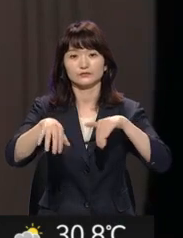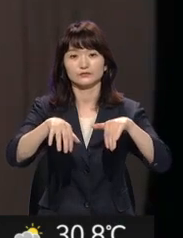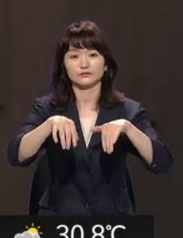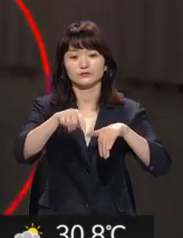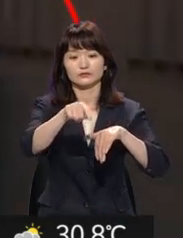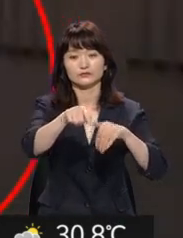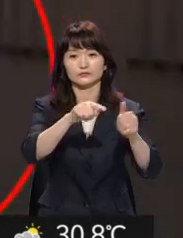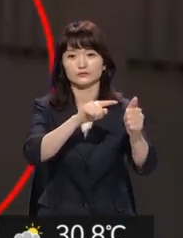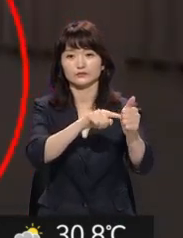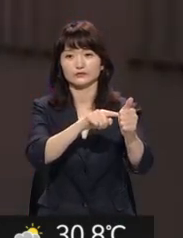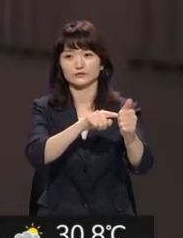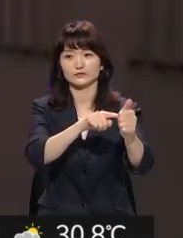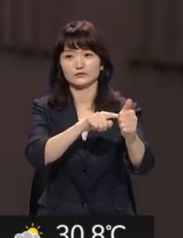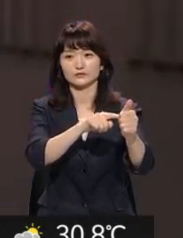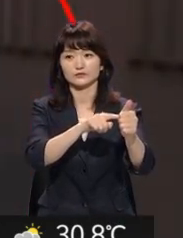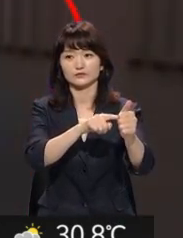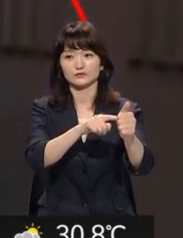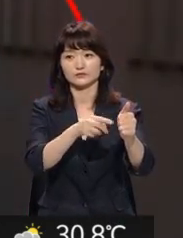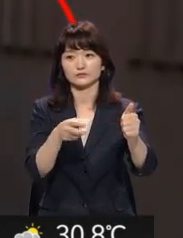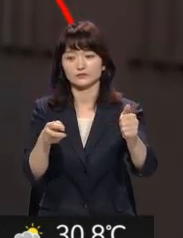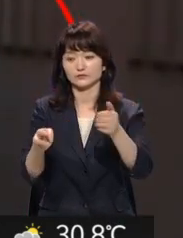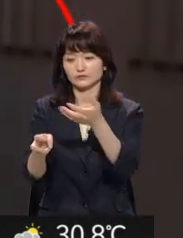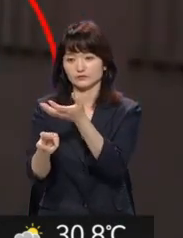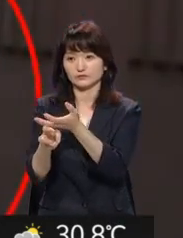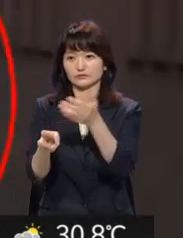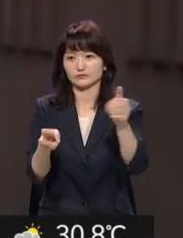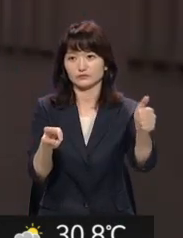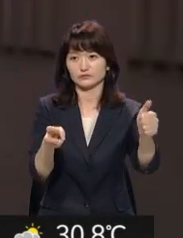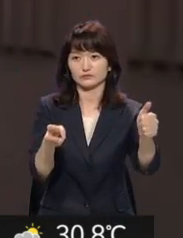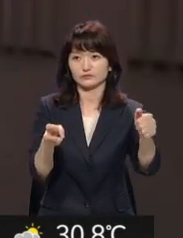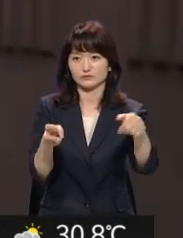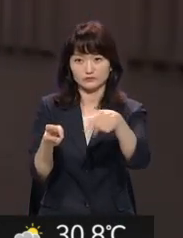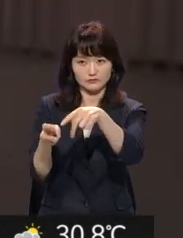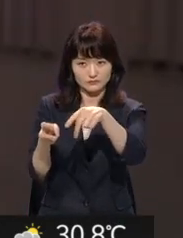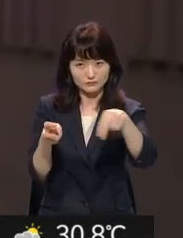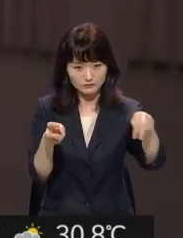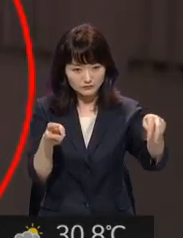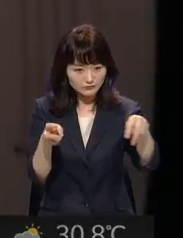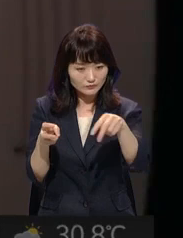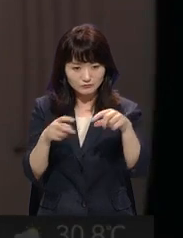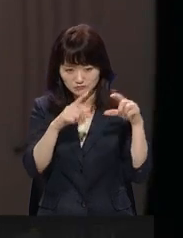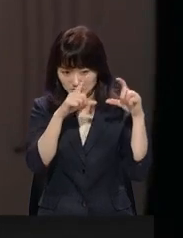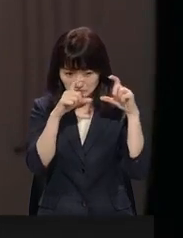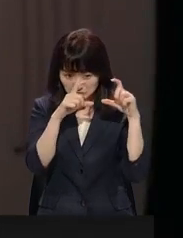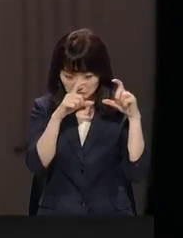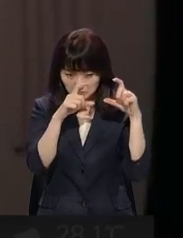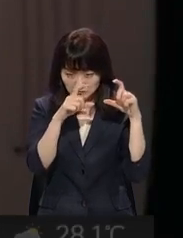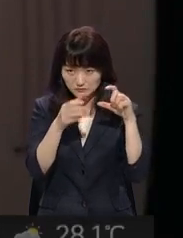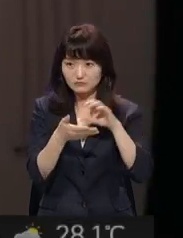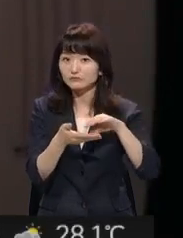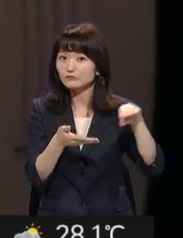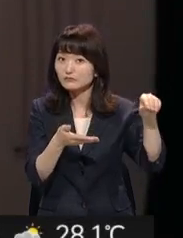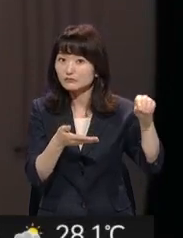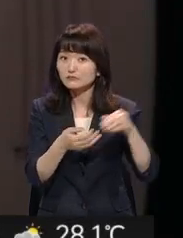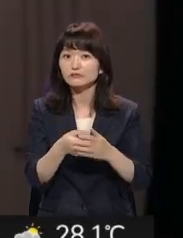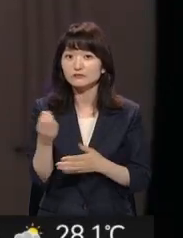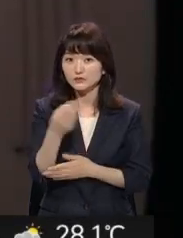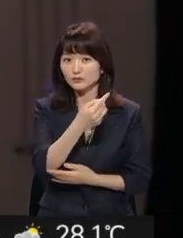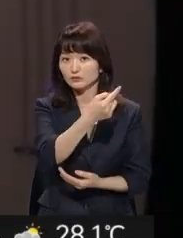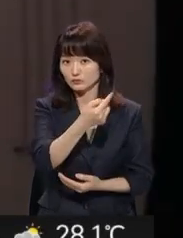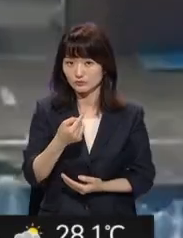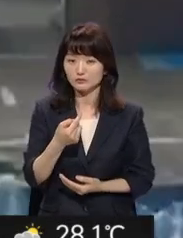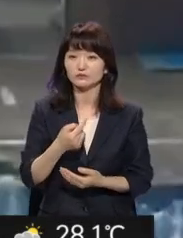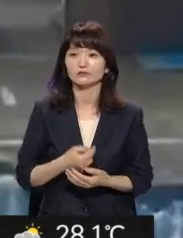주목해 주세요. 주차된 트럭 옆을 막 서성이더니 뭔가 막 서성이고 찍고 그러더니 일단 가요. 자, 그런데 잠시 후 다시